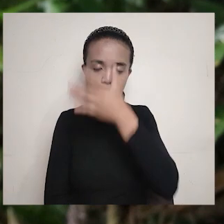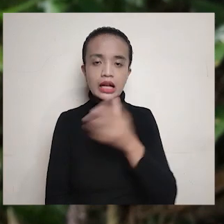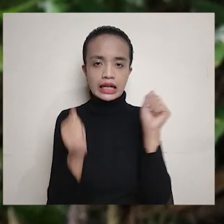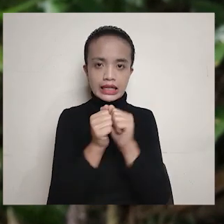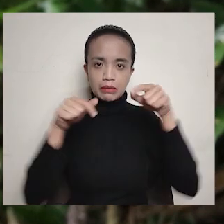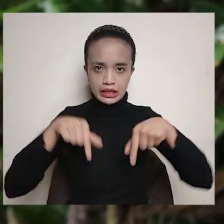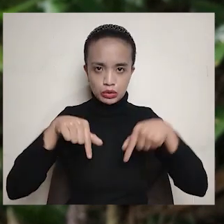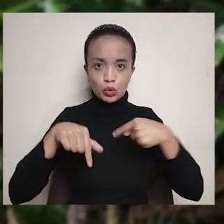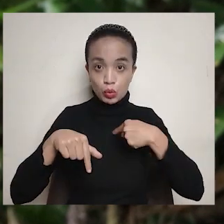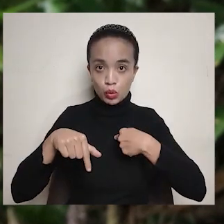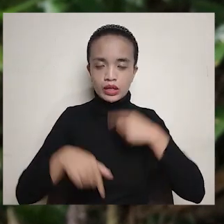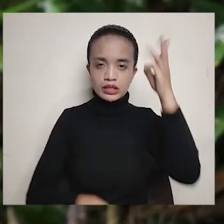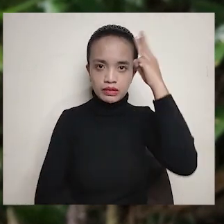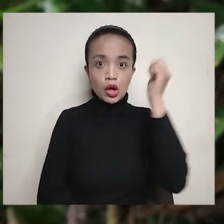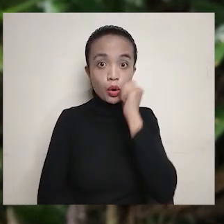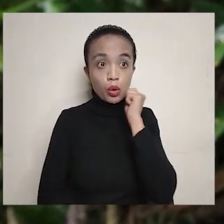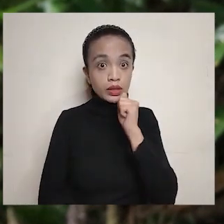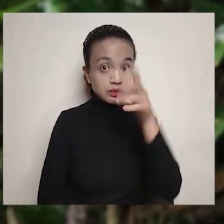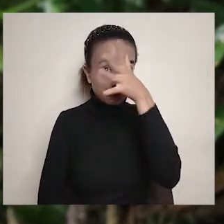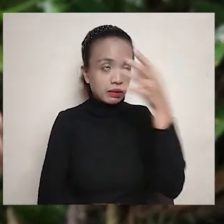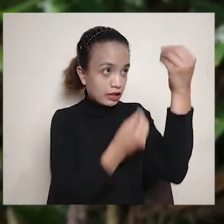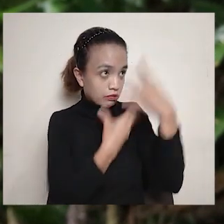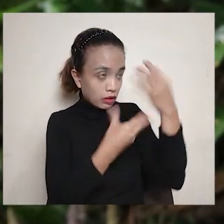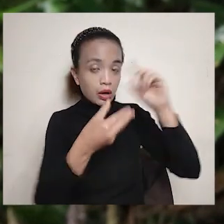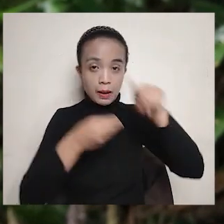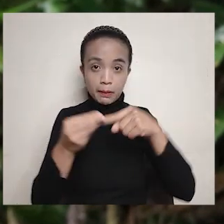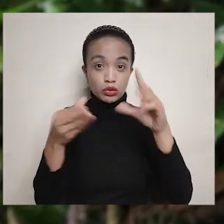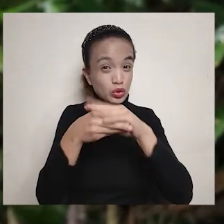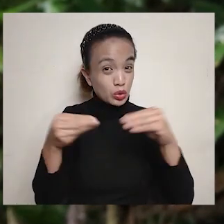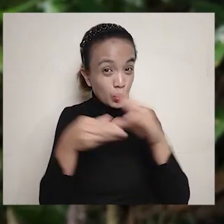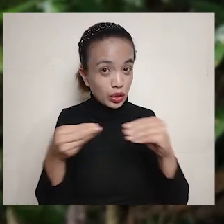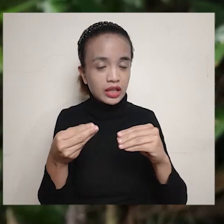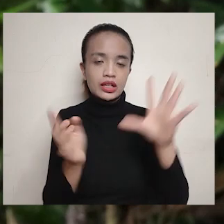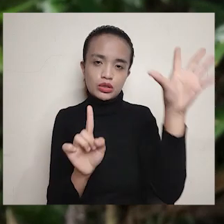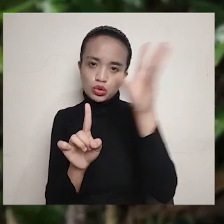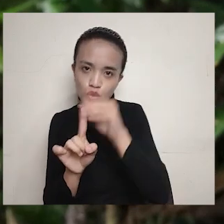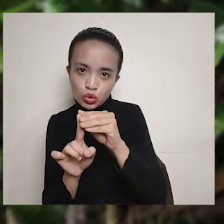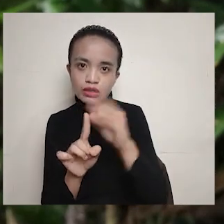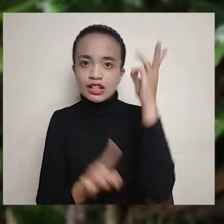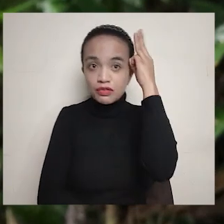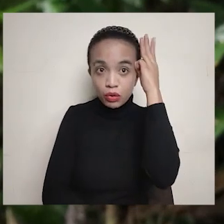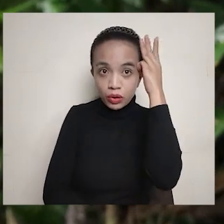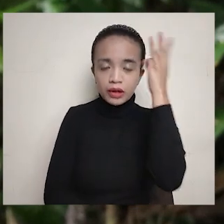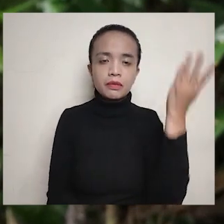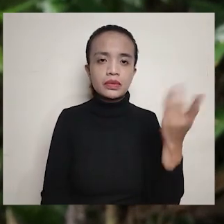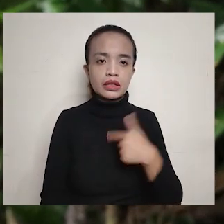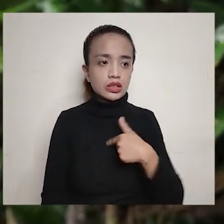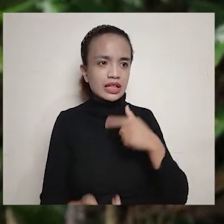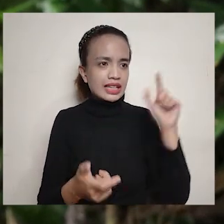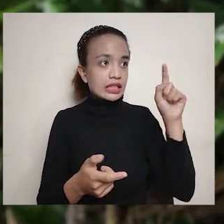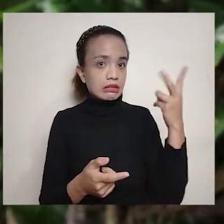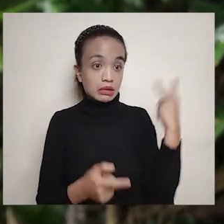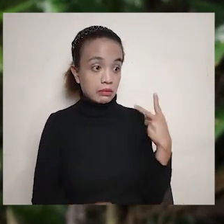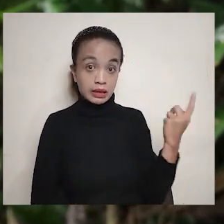Ifugao. Tapos lagi niyang kinakwentuhan ako about yung mga alamat, yung kultura ng Ifugao. Tapos dinalangan niya ako dito,